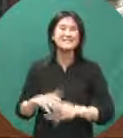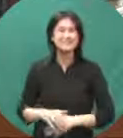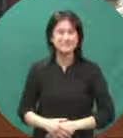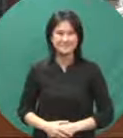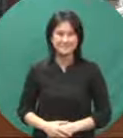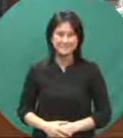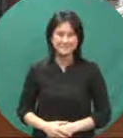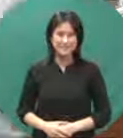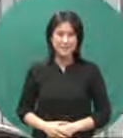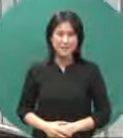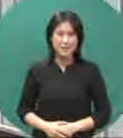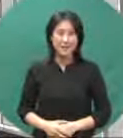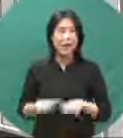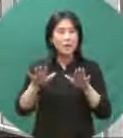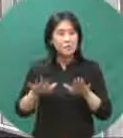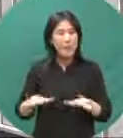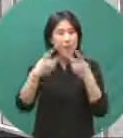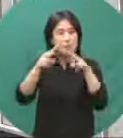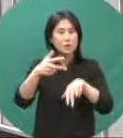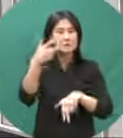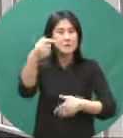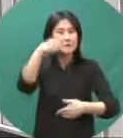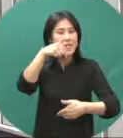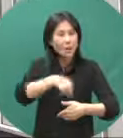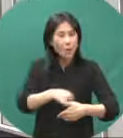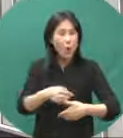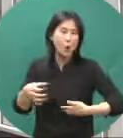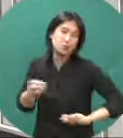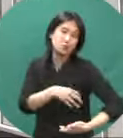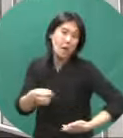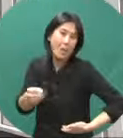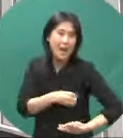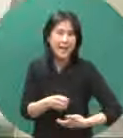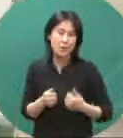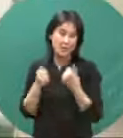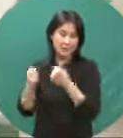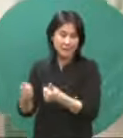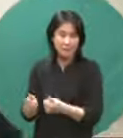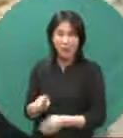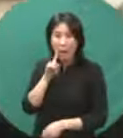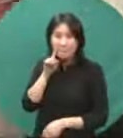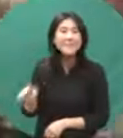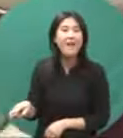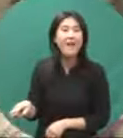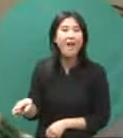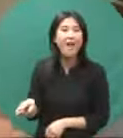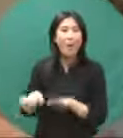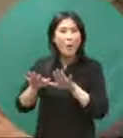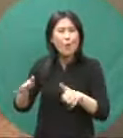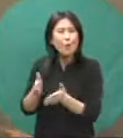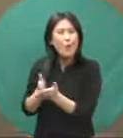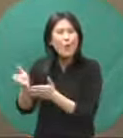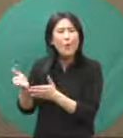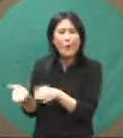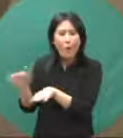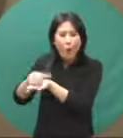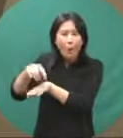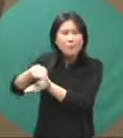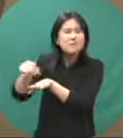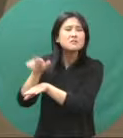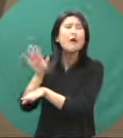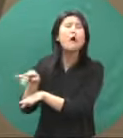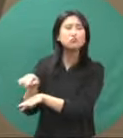作戦。 私は今広島市内のスーパーマーケットに来ているんですが、これを見てください。子ども用の便座も